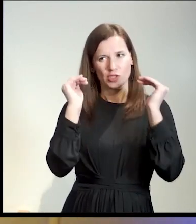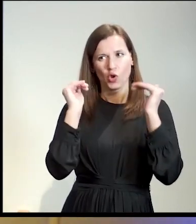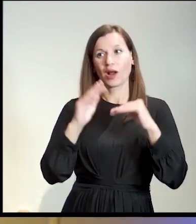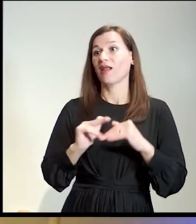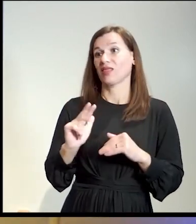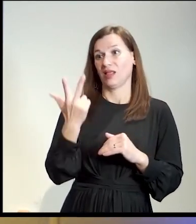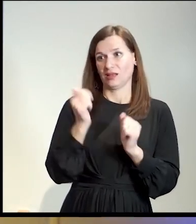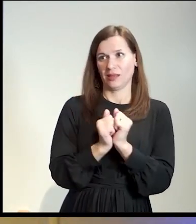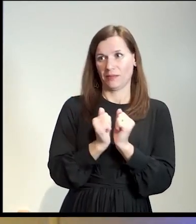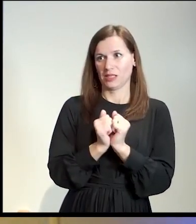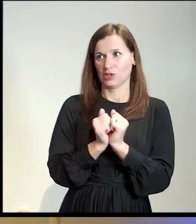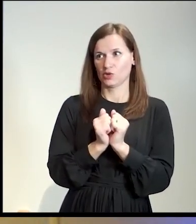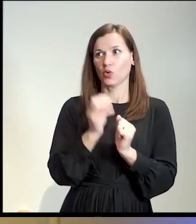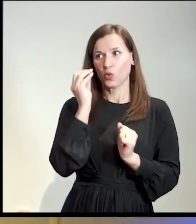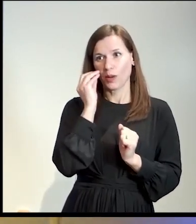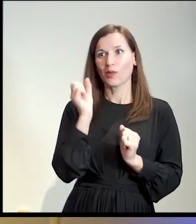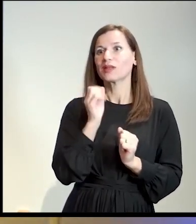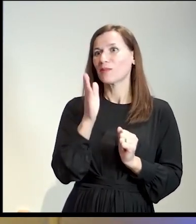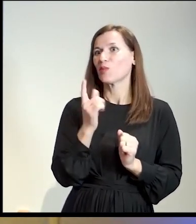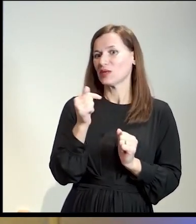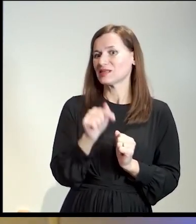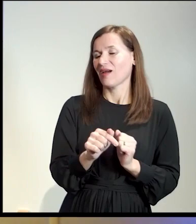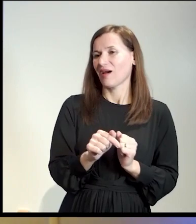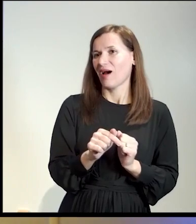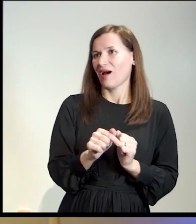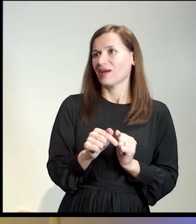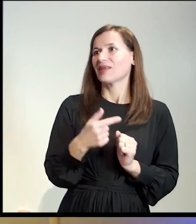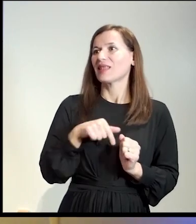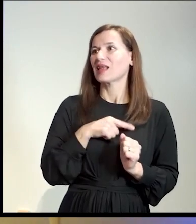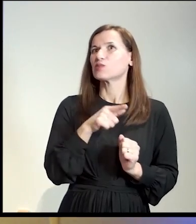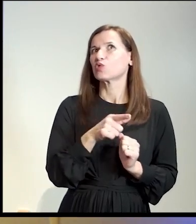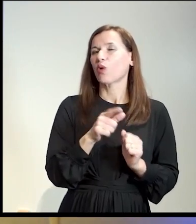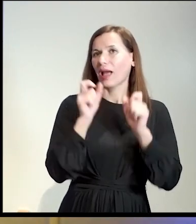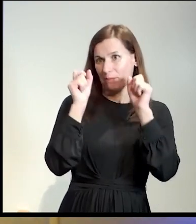3. Upajmo, da se bomo iz tega kaj, da nas bo to predramilo.